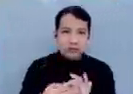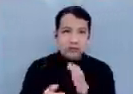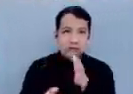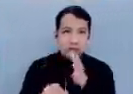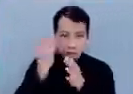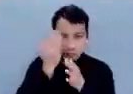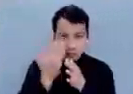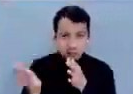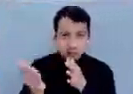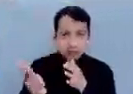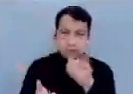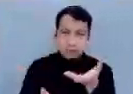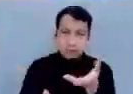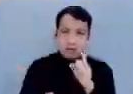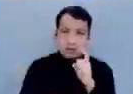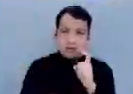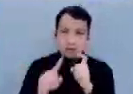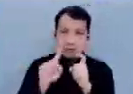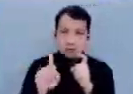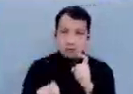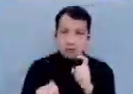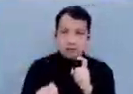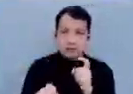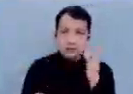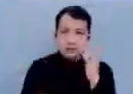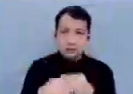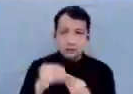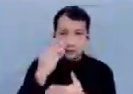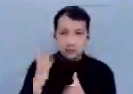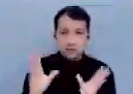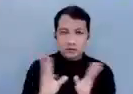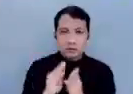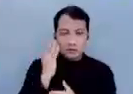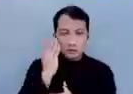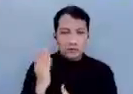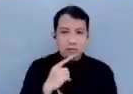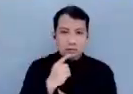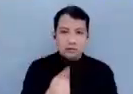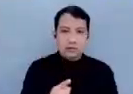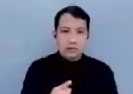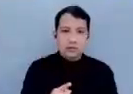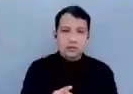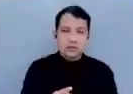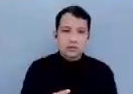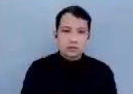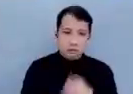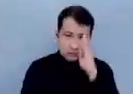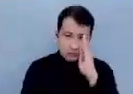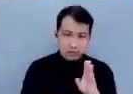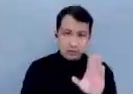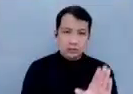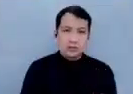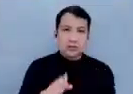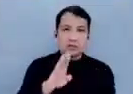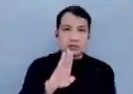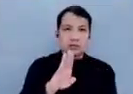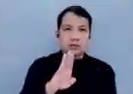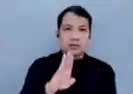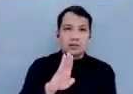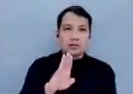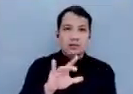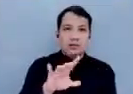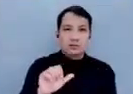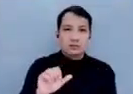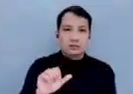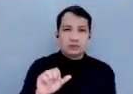tanong ko lang. Oh. Ano ang naisip ako pag sinasabi ang salitang blithe? Si Andrea, yung anak